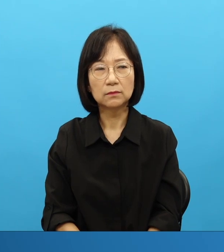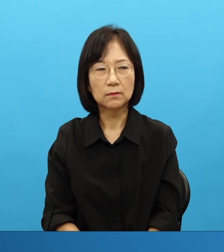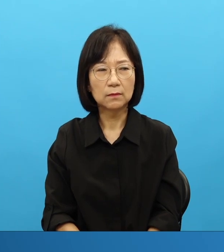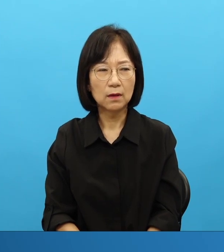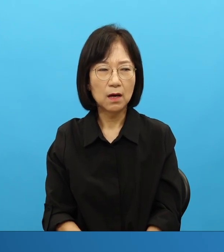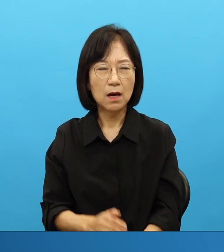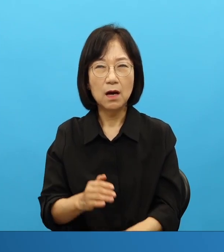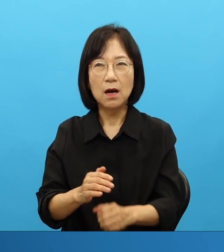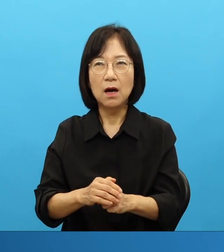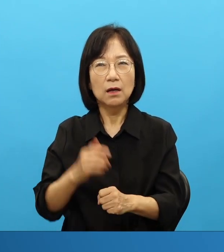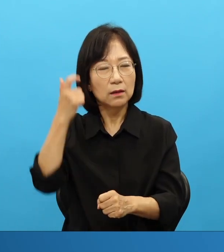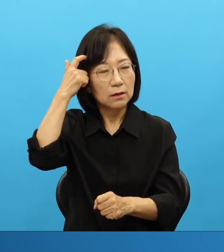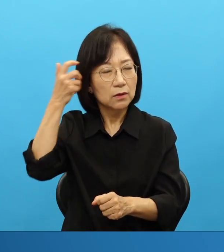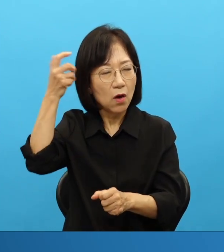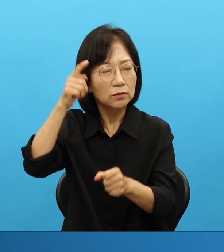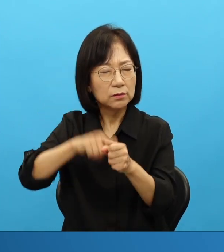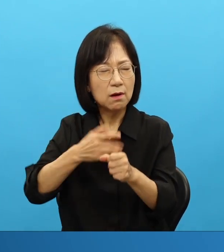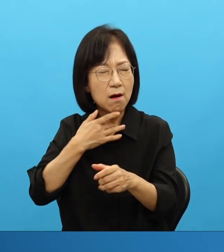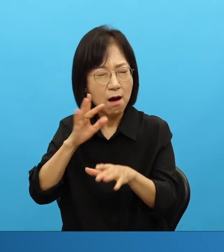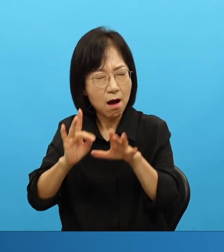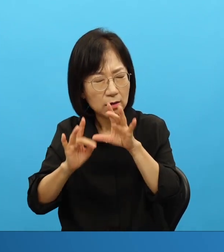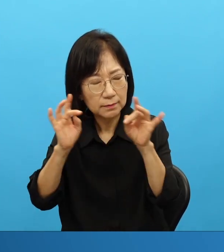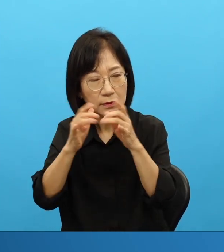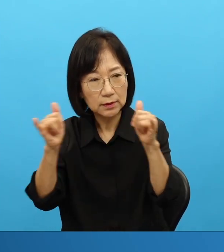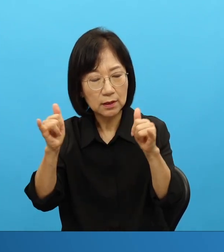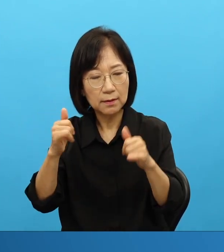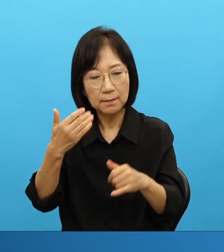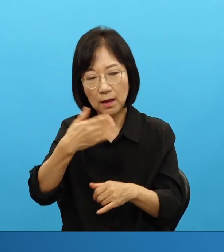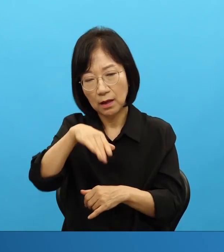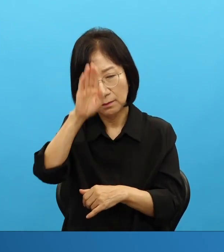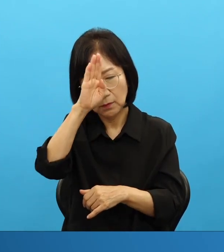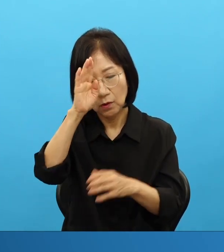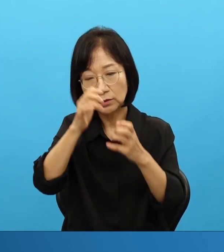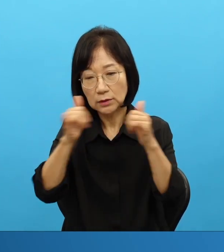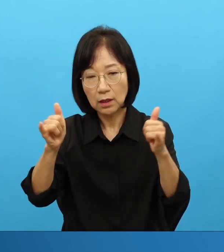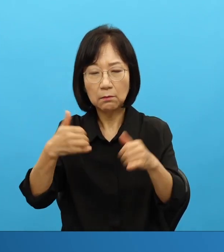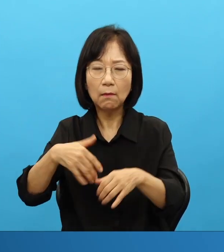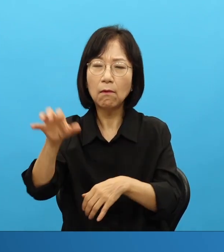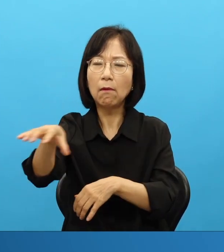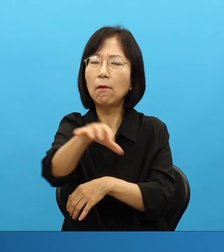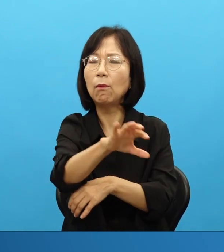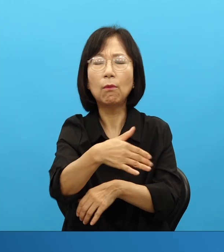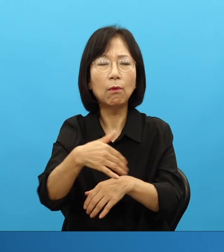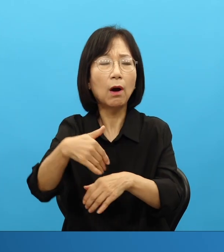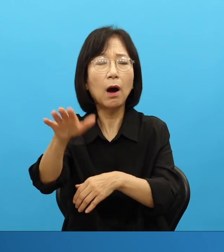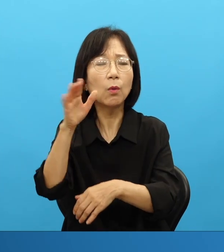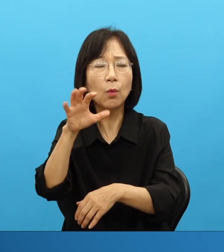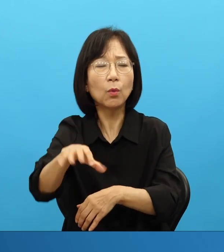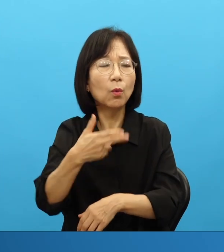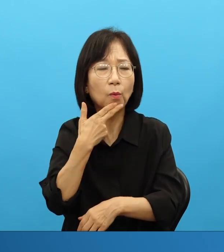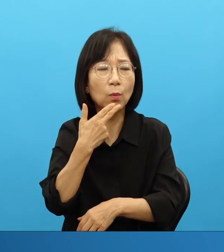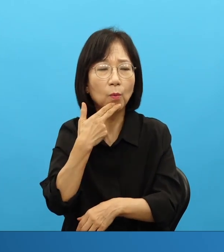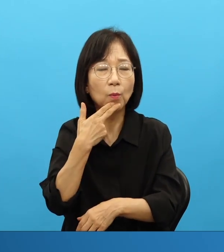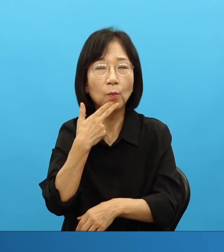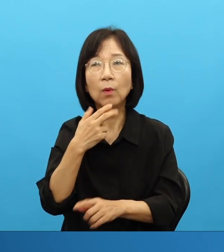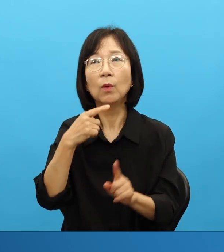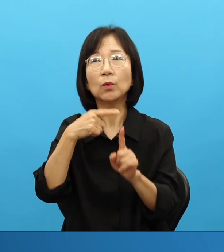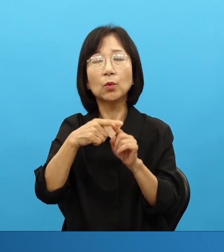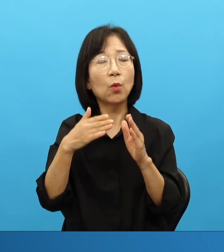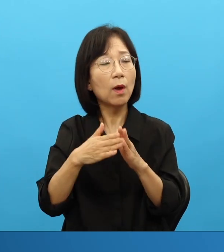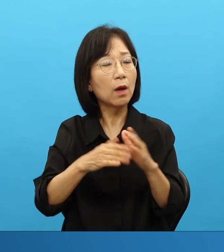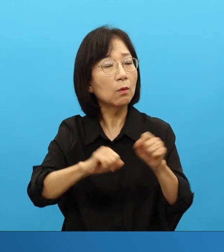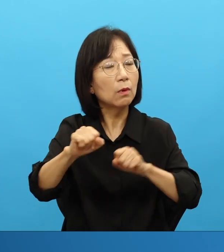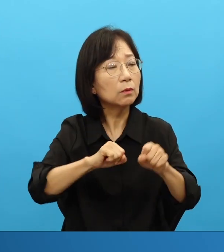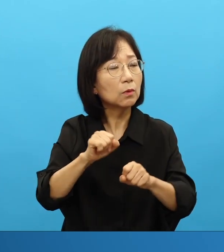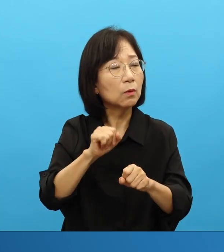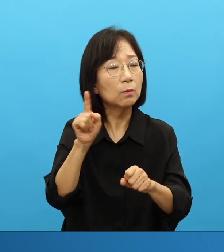없고 병든 자들이 갈 데가 없는데 교회는 뭐 하고 있느냐는 These 거죠. thirsting souls and these souls that are so sick and ill,